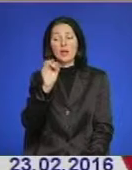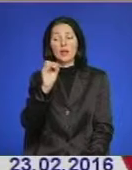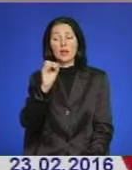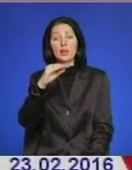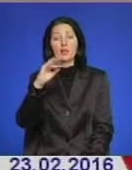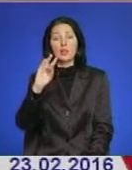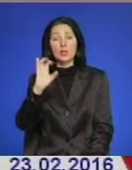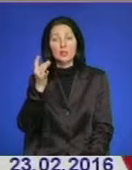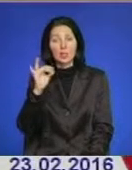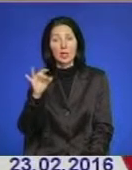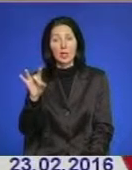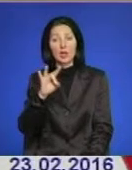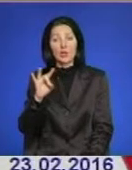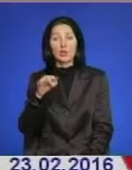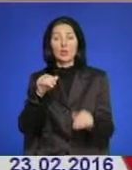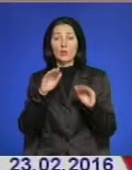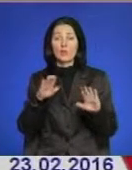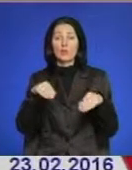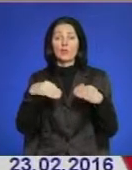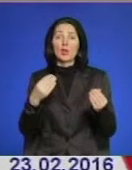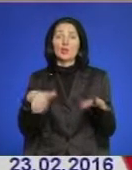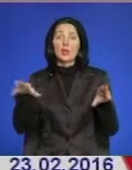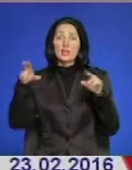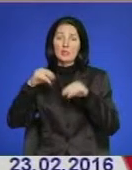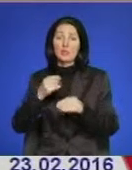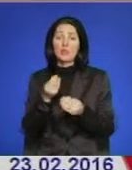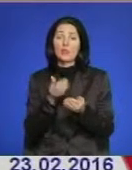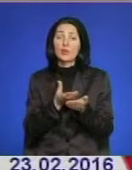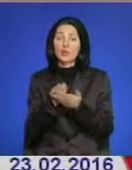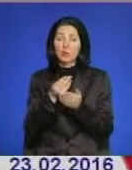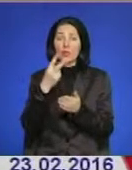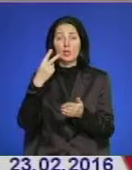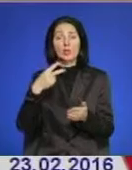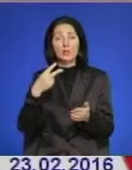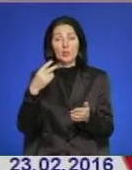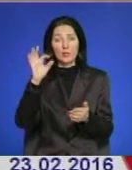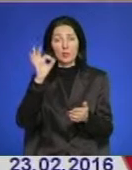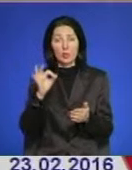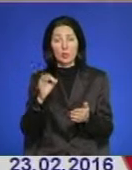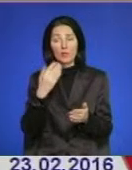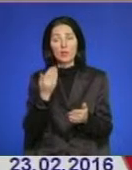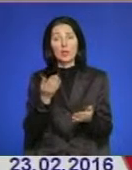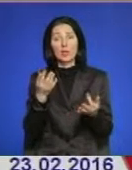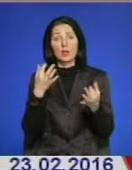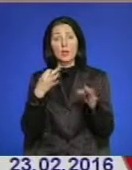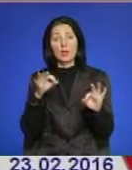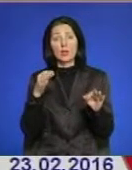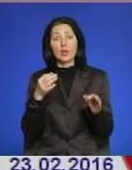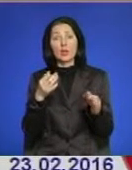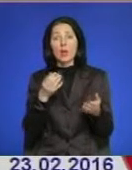дати співфінансування 20% Бережанської районної ради, оскільки в них вільний залишок коштів є з минулого